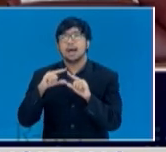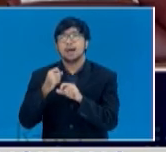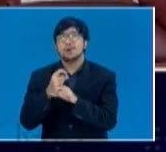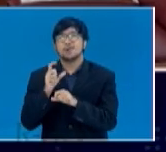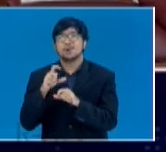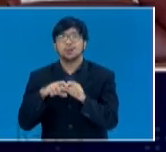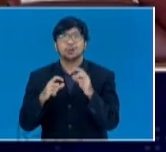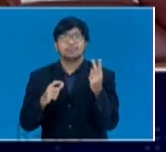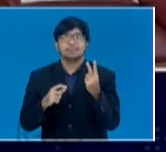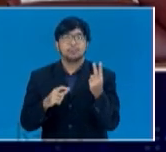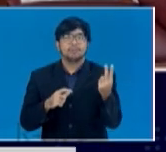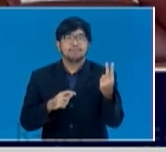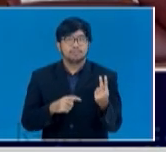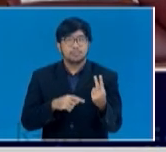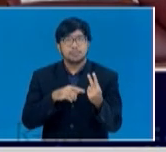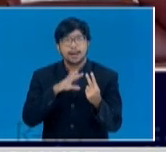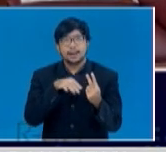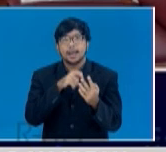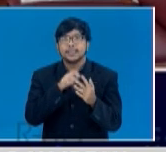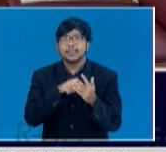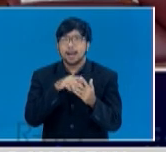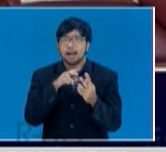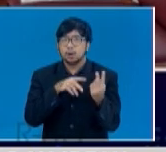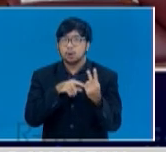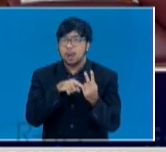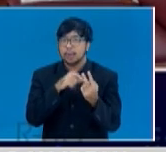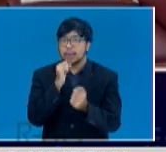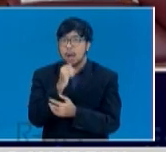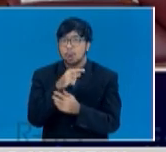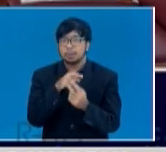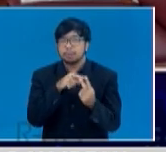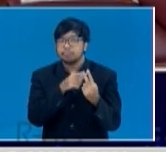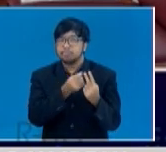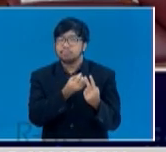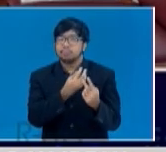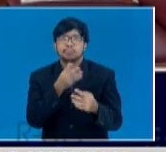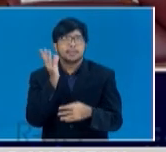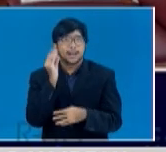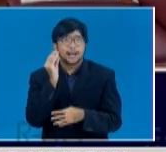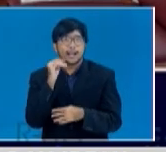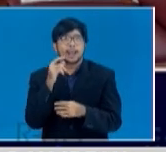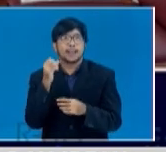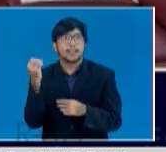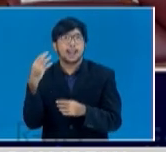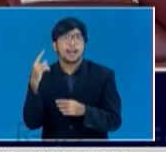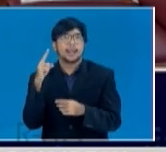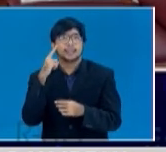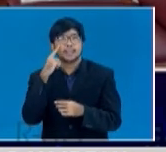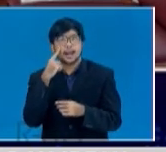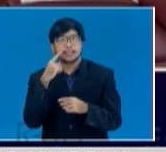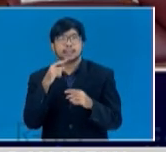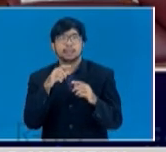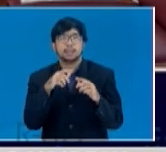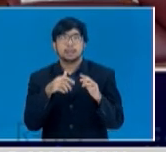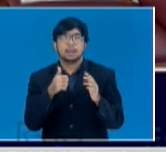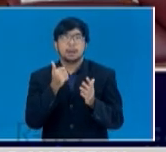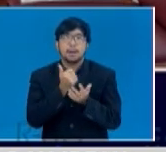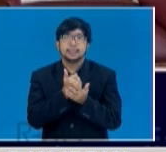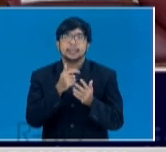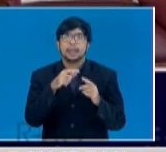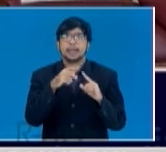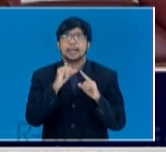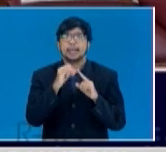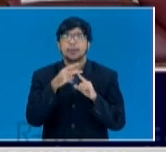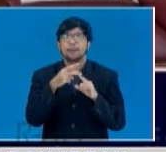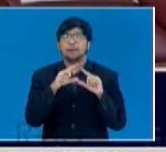Nurpatria. Agenda persidangan kedua terdakwa ini adalah mendengarkan keterangan dari saksi mahkota, yaitu Irfan Widianto dan Cuk